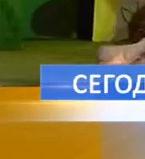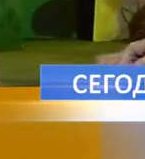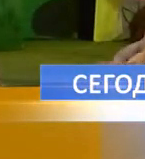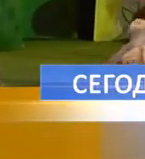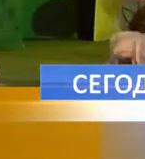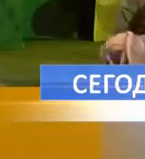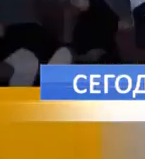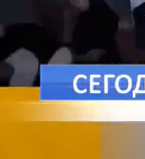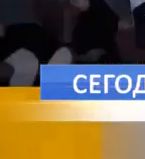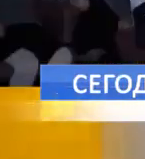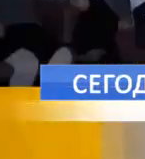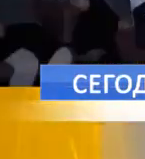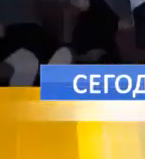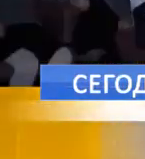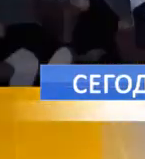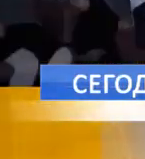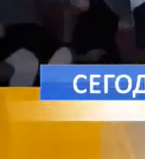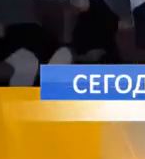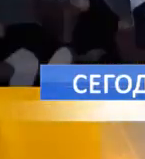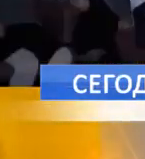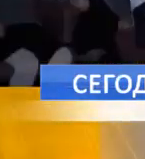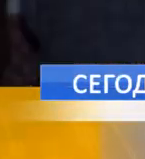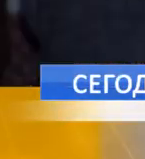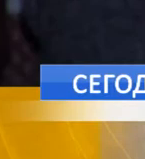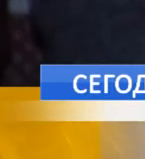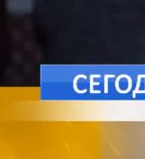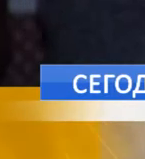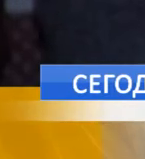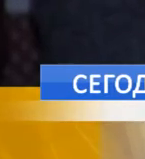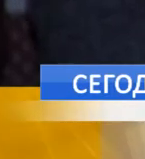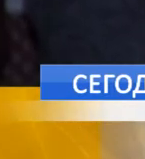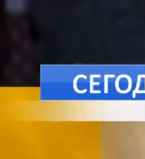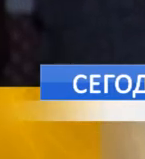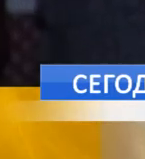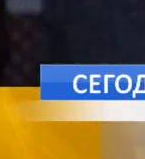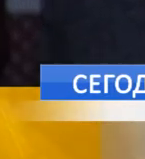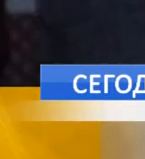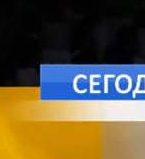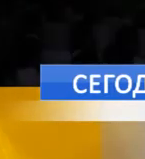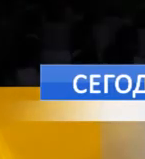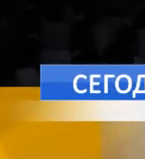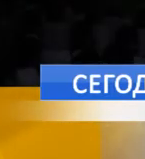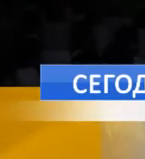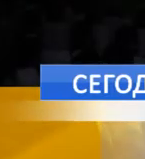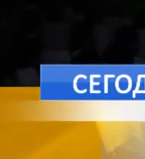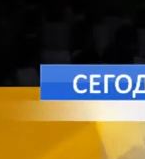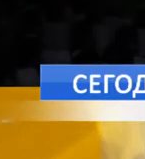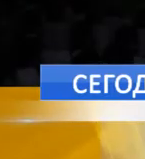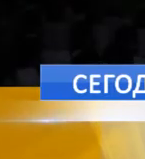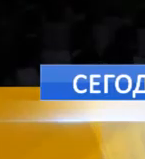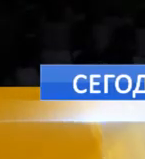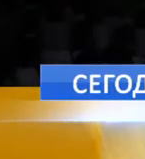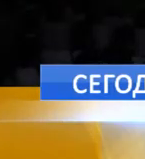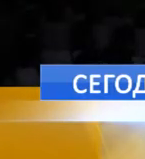Большая премьера. 15 новых постановок подготовил Алматинский областной драматический театр имени Бекенримовой. Наурыз будет